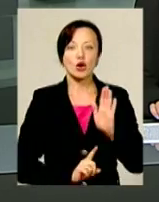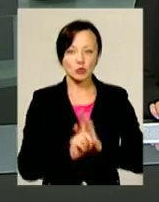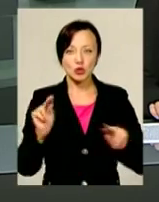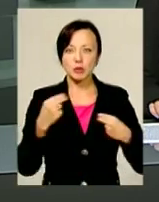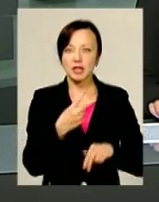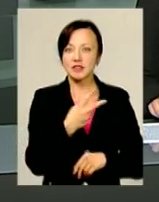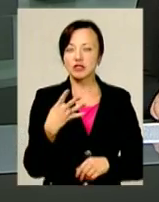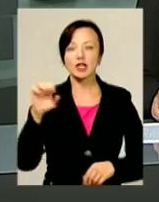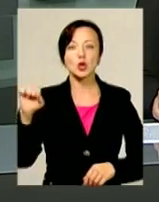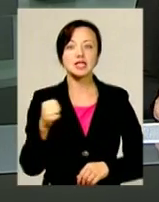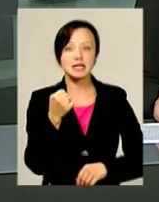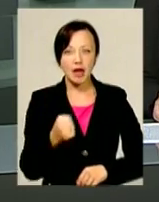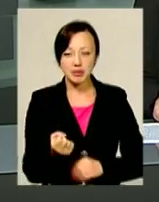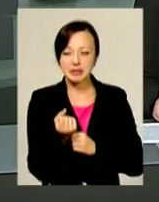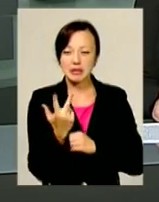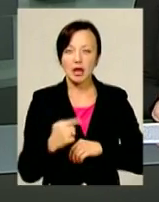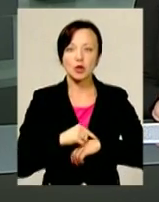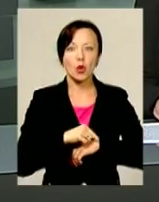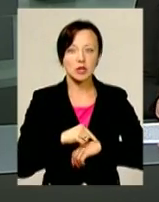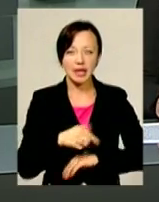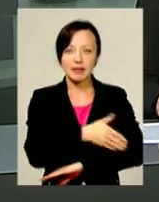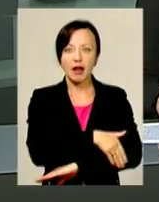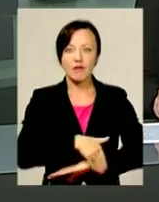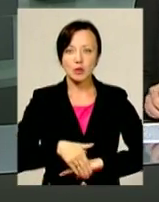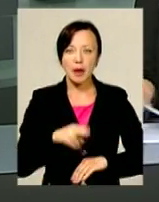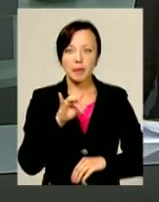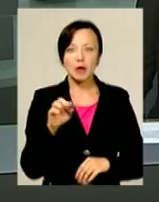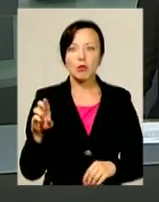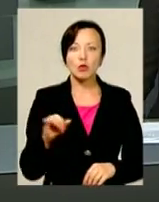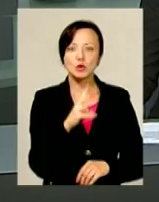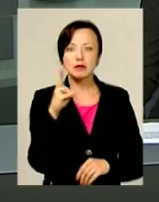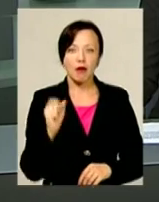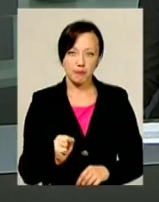чемпіонат 24 серпня о 13-й годині на вулиці Прибузькій.